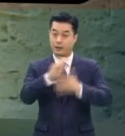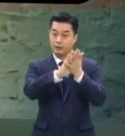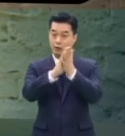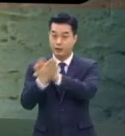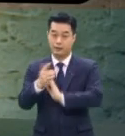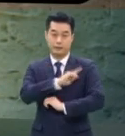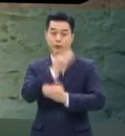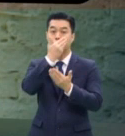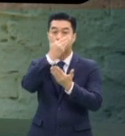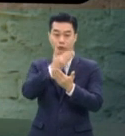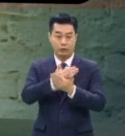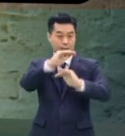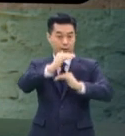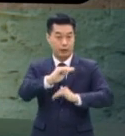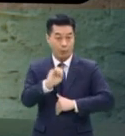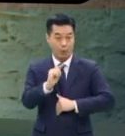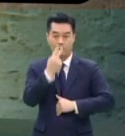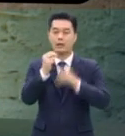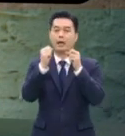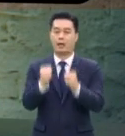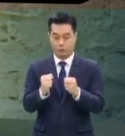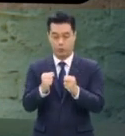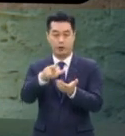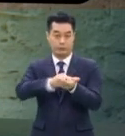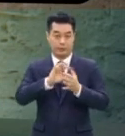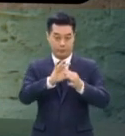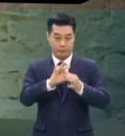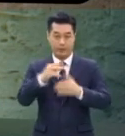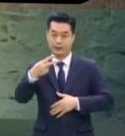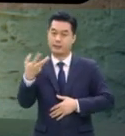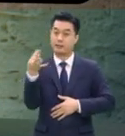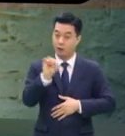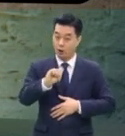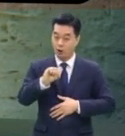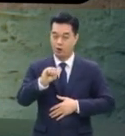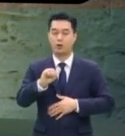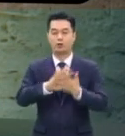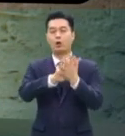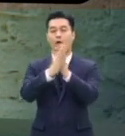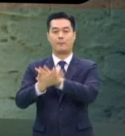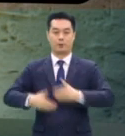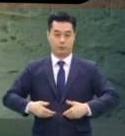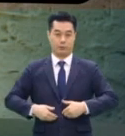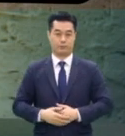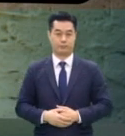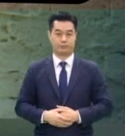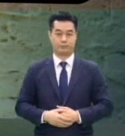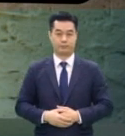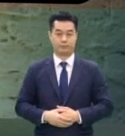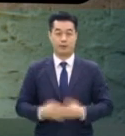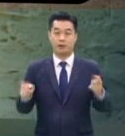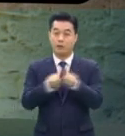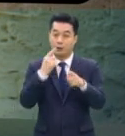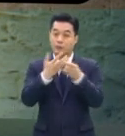중요한 과제는 생존의 문제가 된 디지털 전환 입니다 더불어 민주당은 디지털의